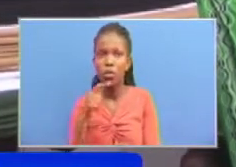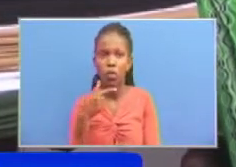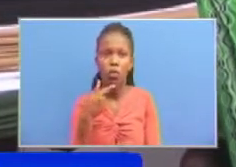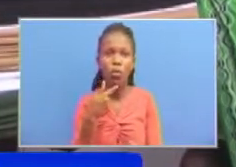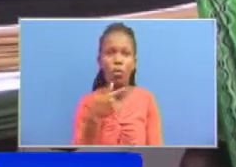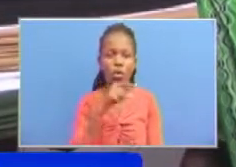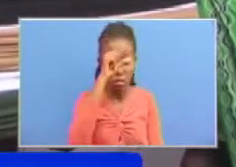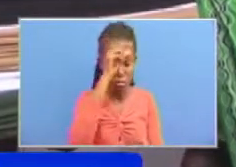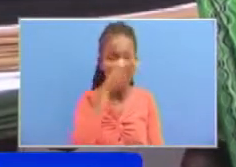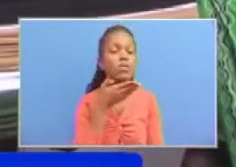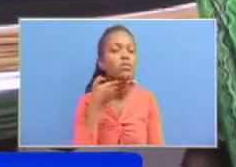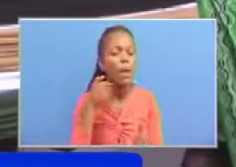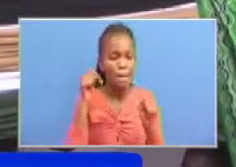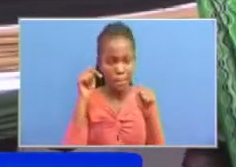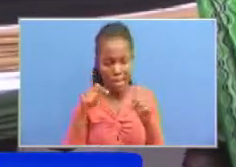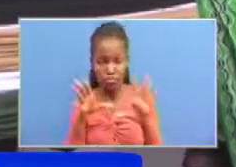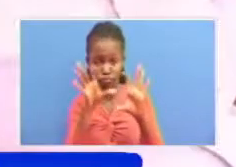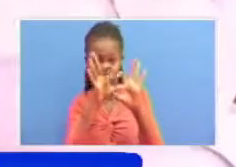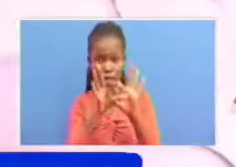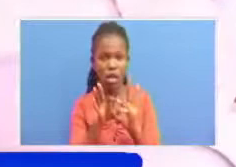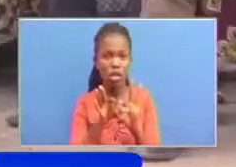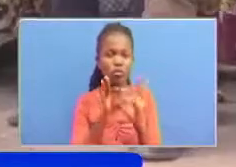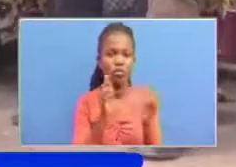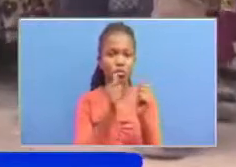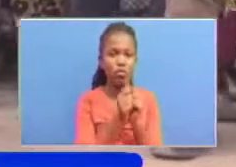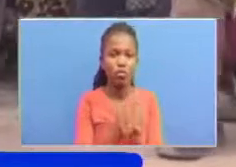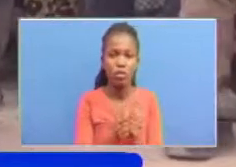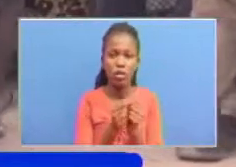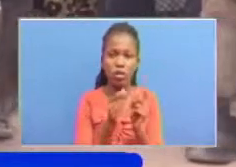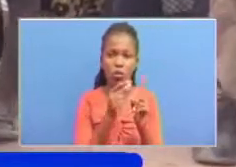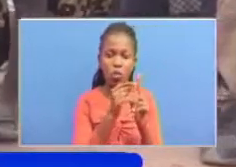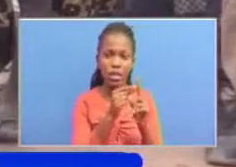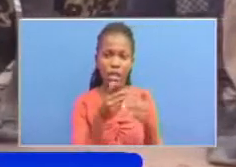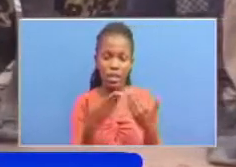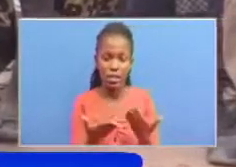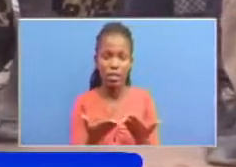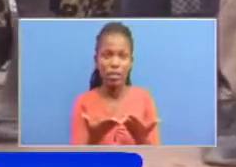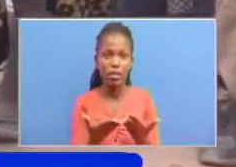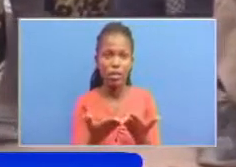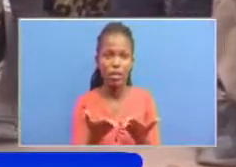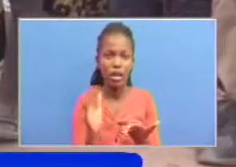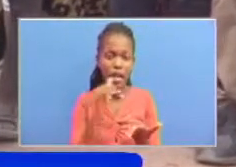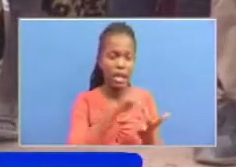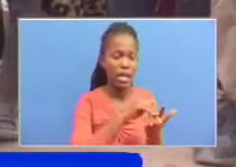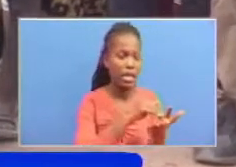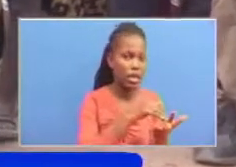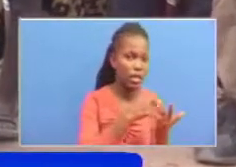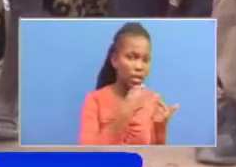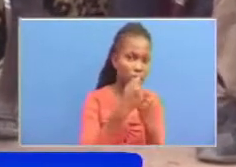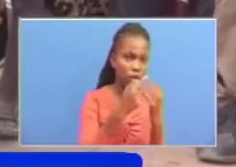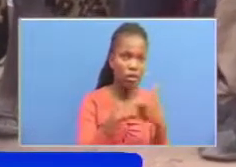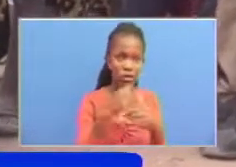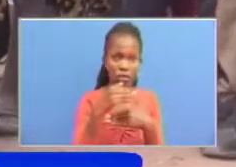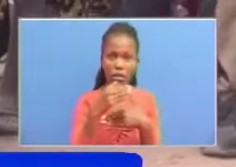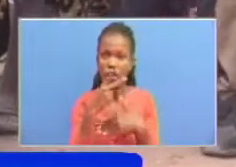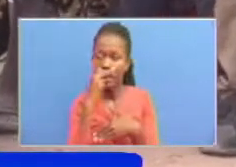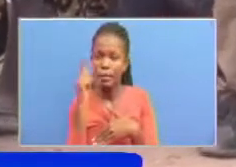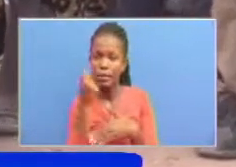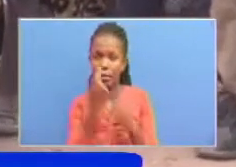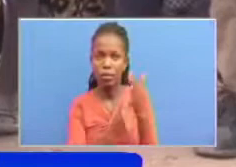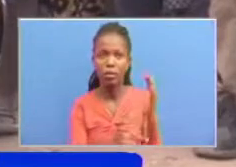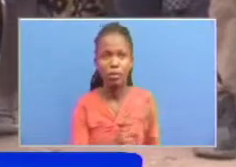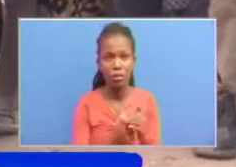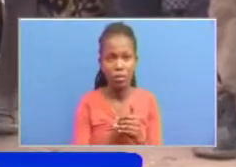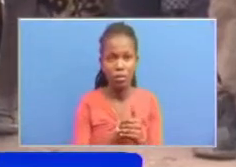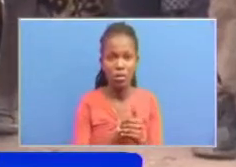ni lazima tushikane pamoja. Ndoto hisi ya governor huu anaitwa Ngilili Engeti na Wakalonzo Musyoka kuwasakana nda